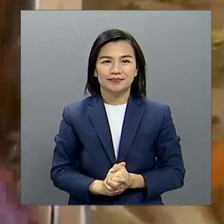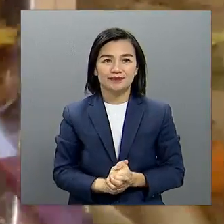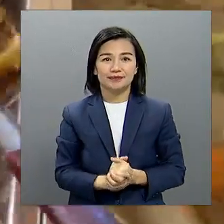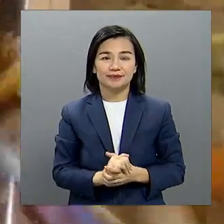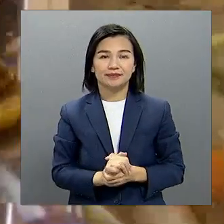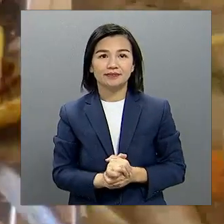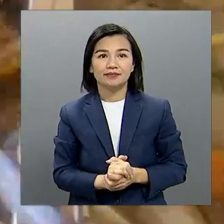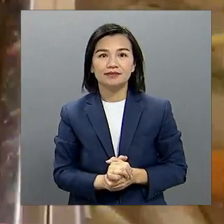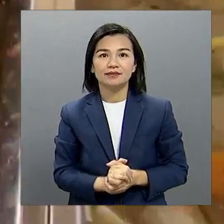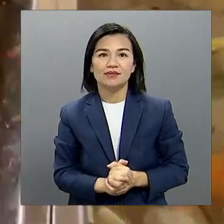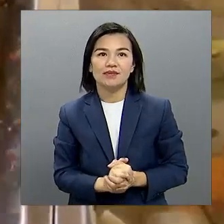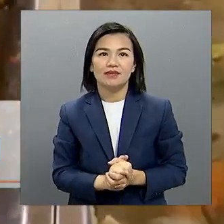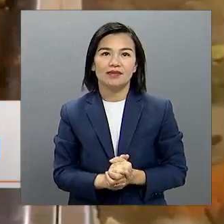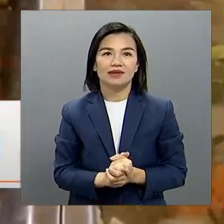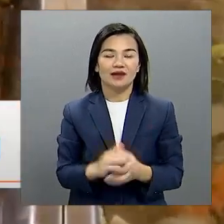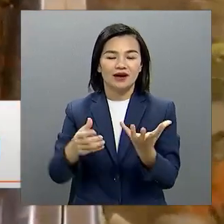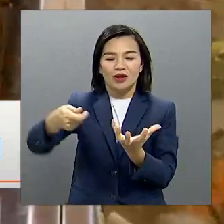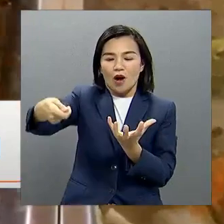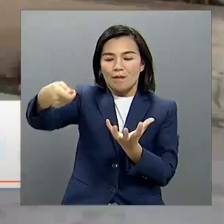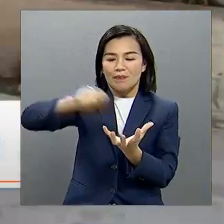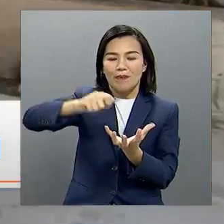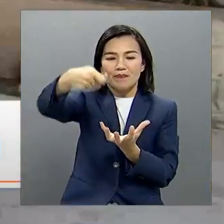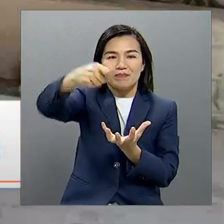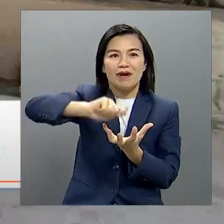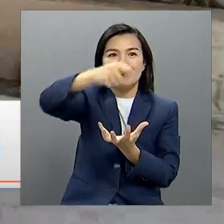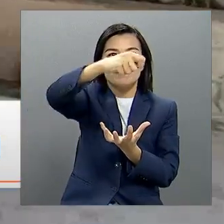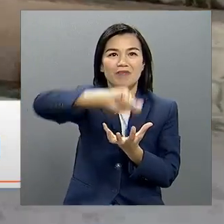นี่ตักเข้าไปตักเต็มที่เลยนะ เหมือนกับเป็นเรียน